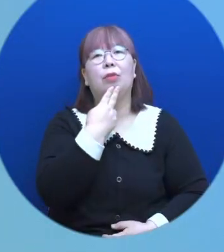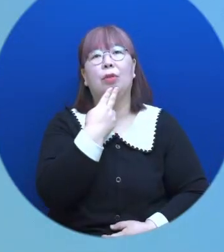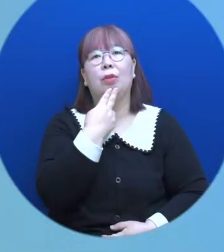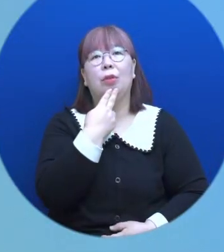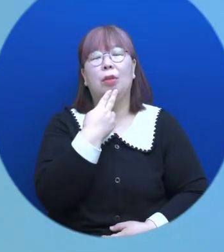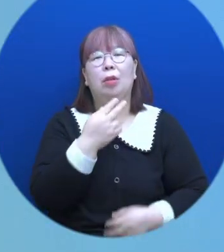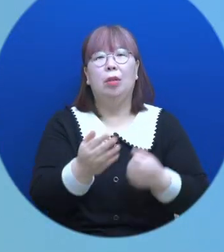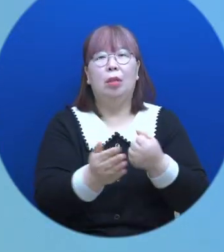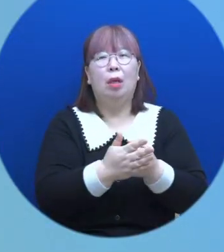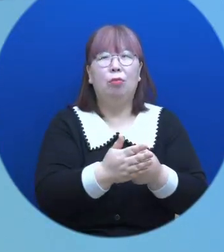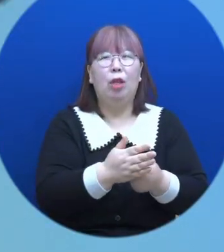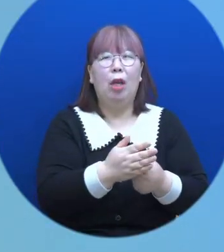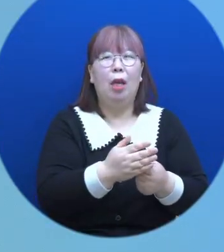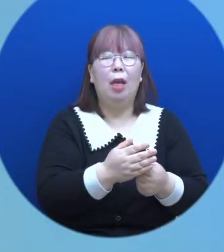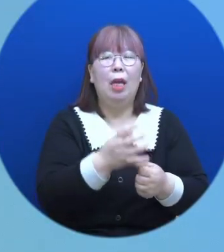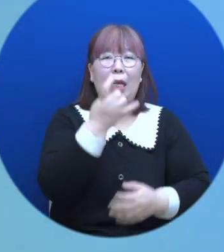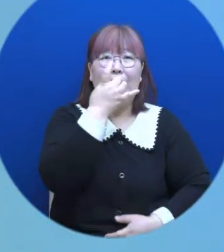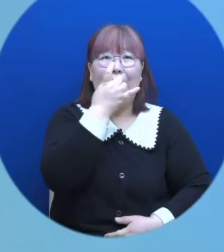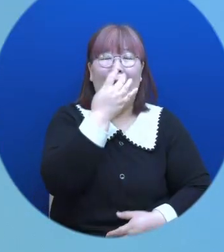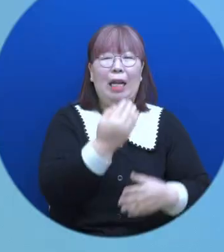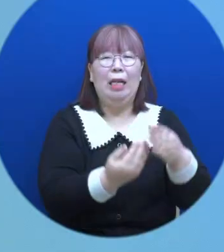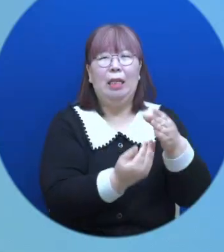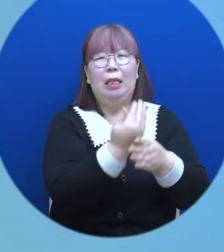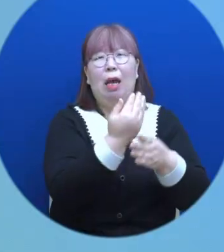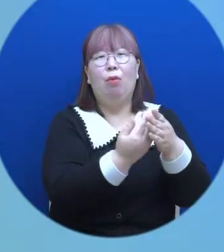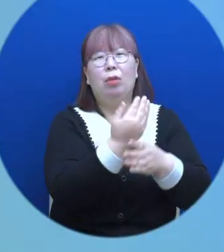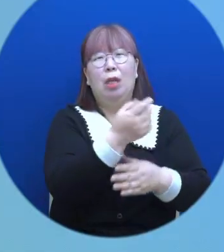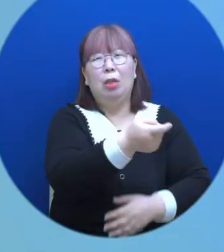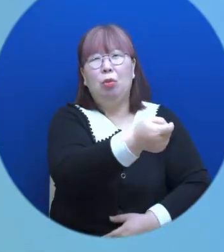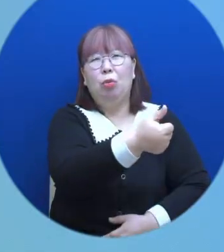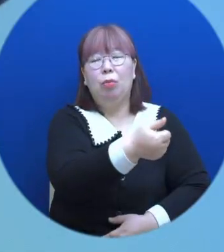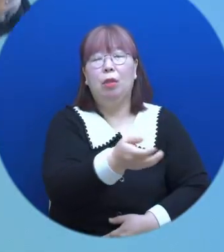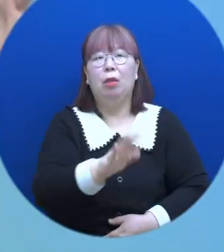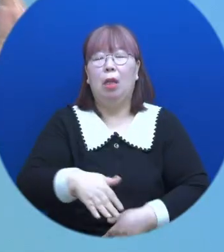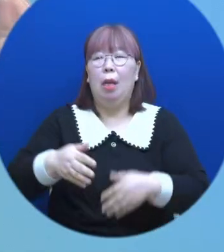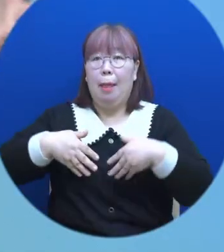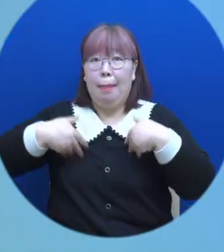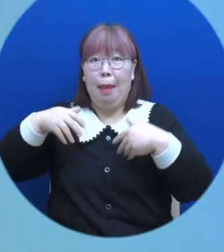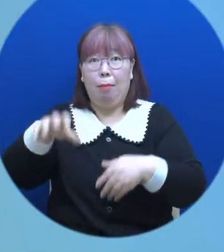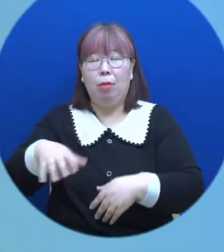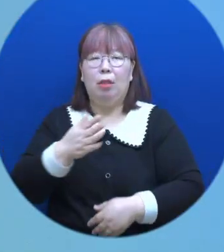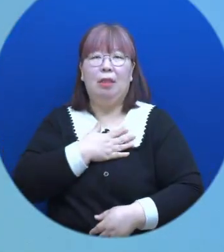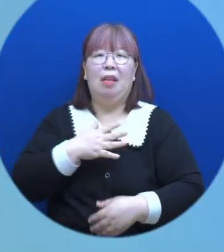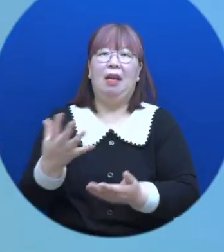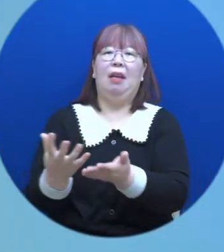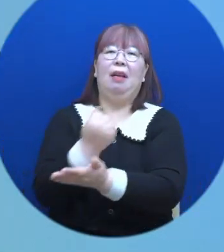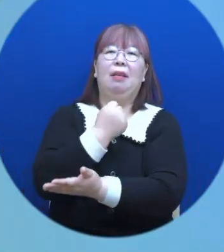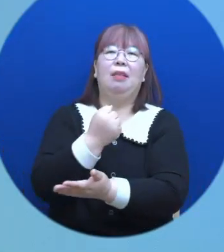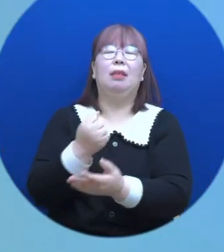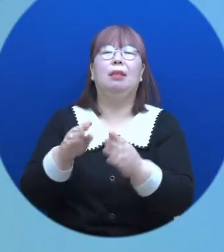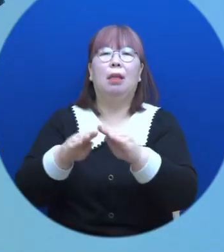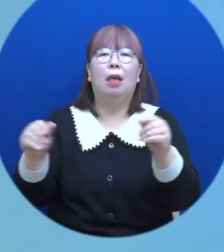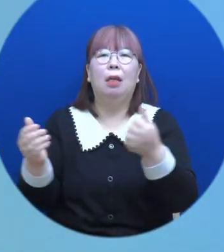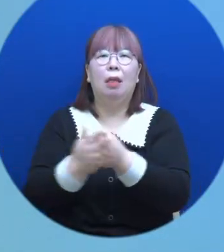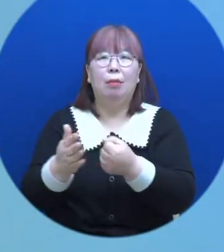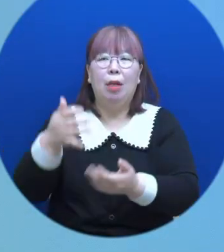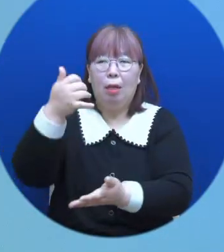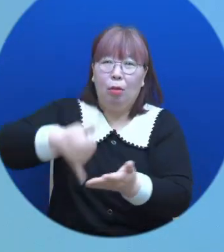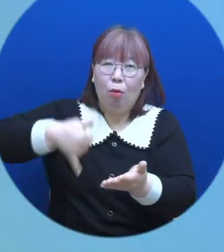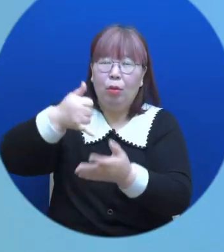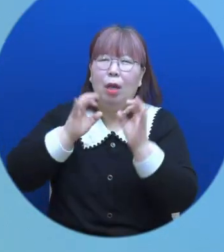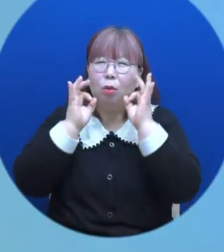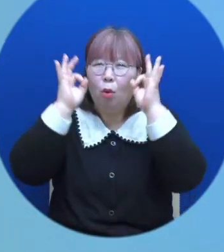그러니까 생산성이 완전히 떨어진 거예요. 남쪽은 뭐다? 내 땅이에요. 농사하는 데는